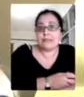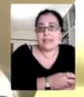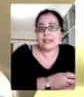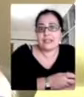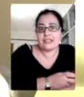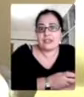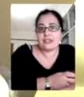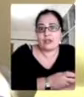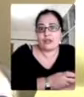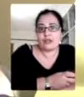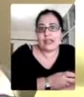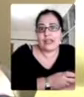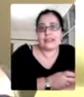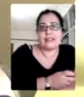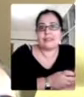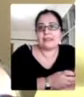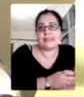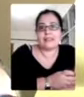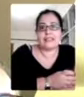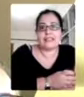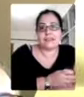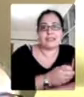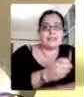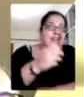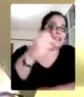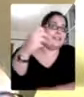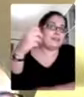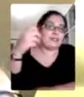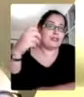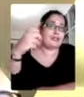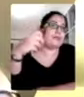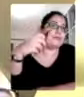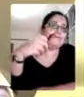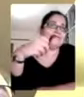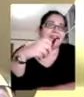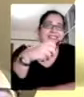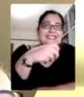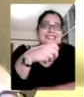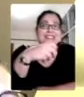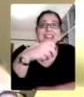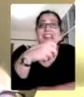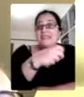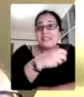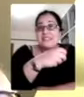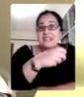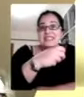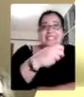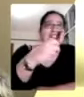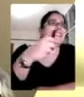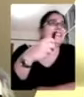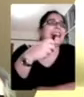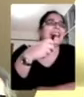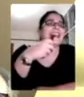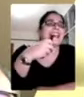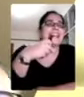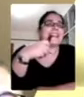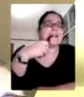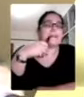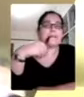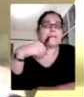dostların yapmaya başlayınca sen yoksun ha. El alemin adamlarıyla yaptın. Biliyorum. Hemen çemkireyim.